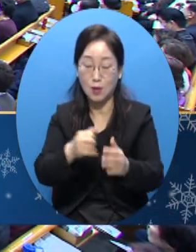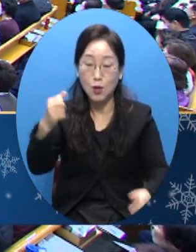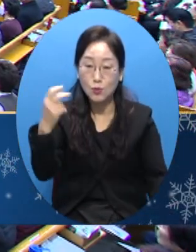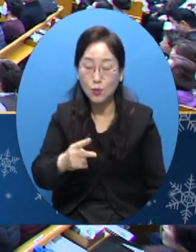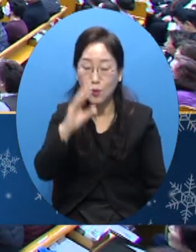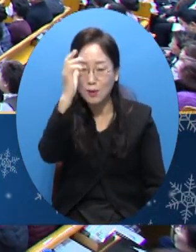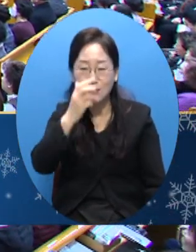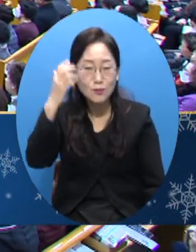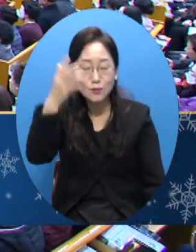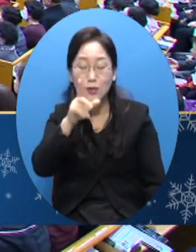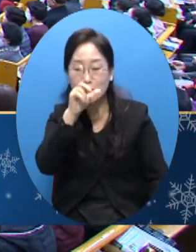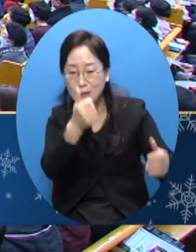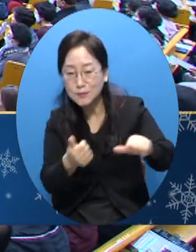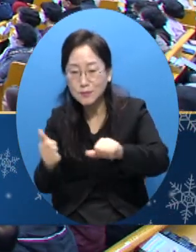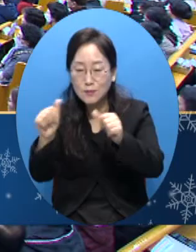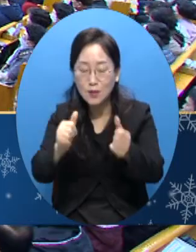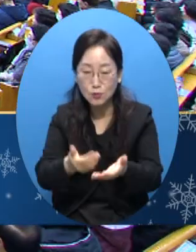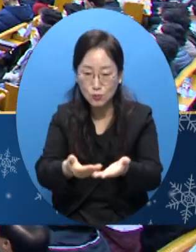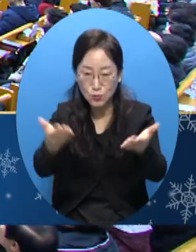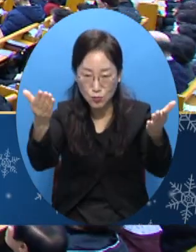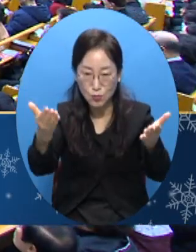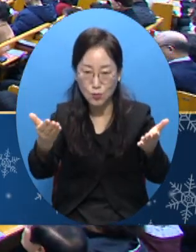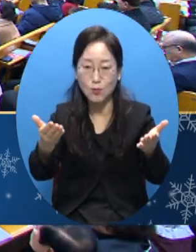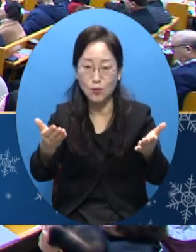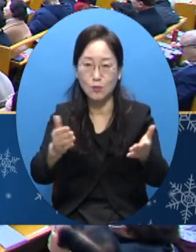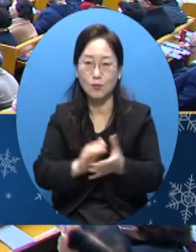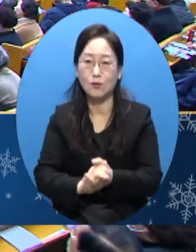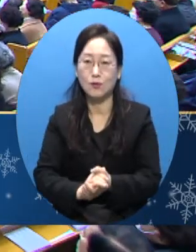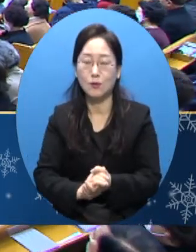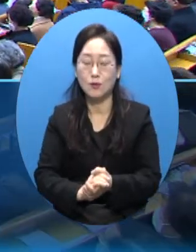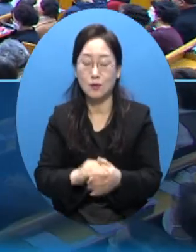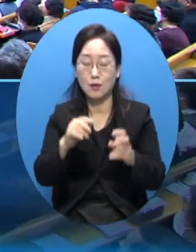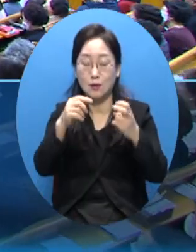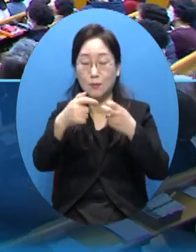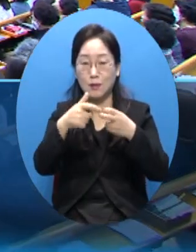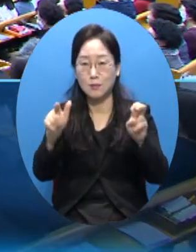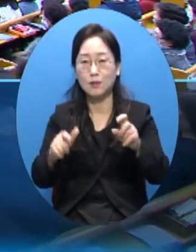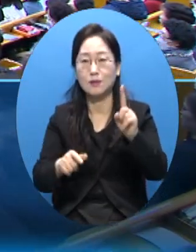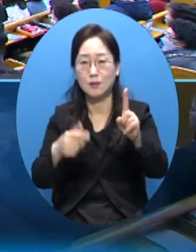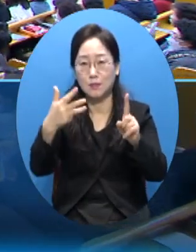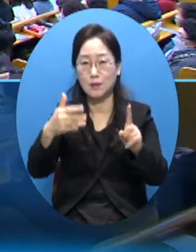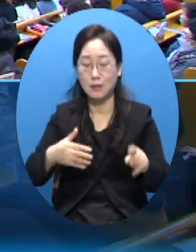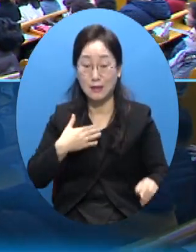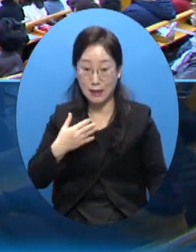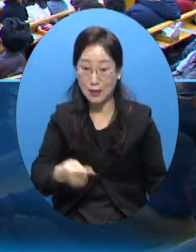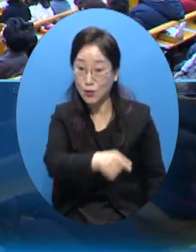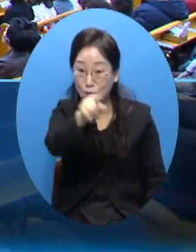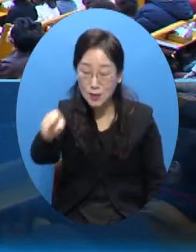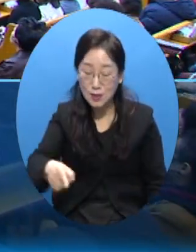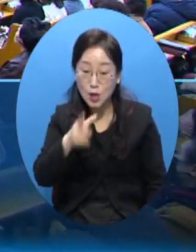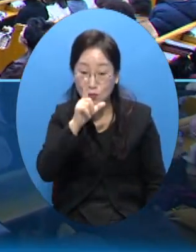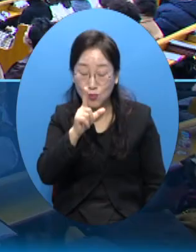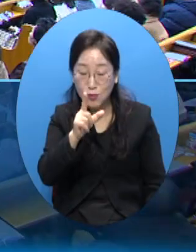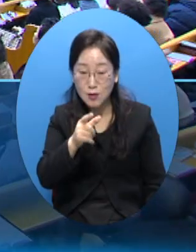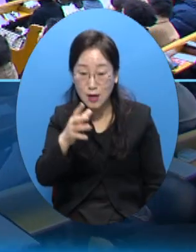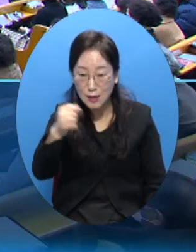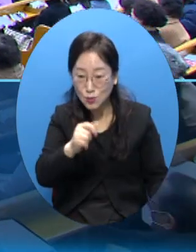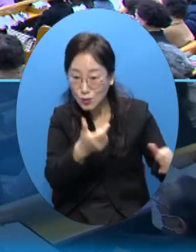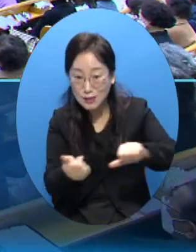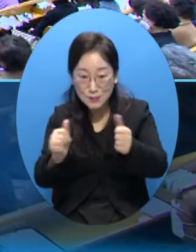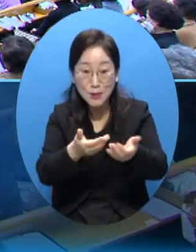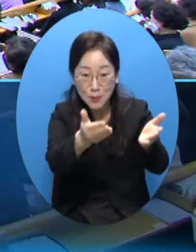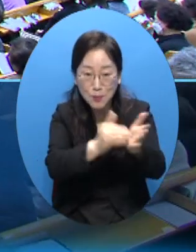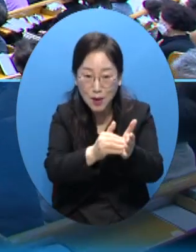침례를 베풀어 주실 뿐이라고 소개하고 있습니다 마가복음 1장 8절은 말씀합니다 나는 너희에게 물로 침례를 베풀거니와 그는